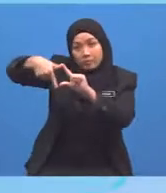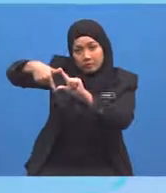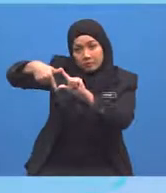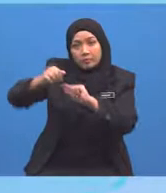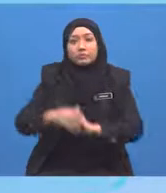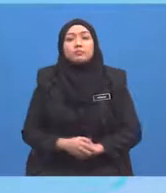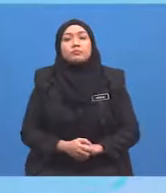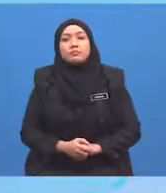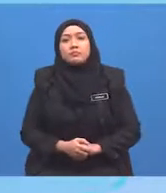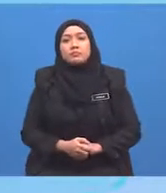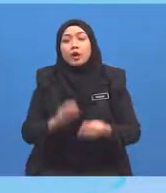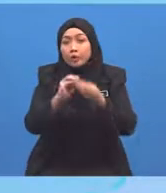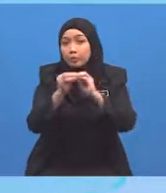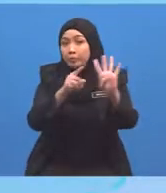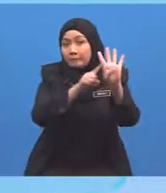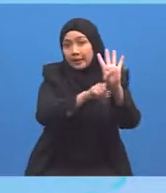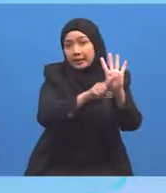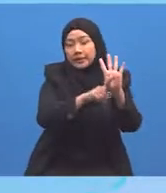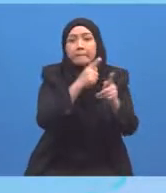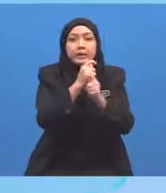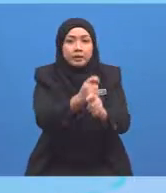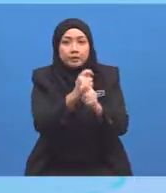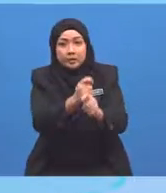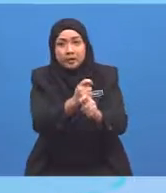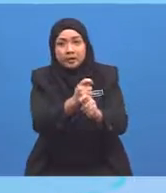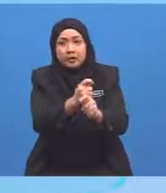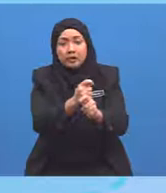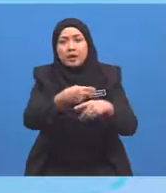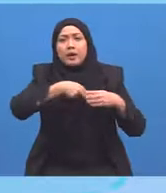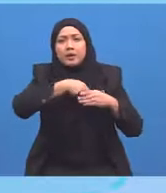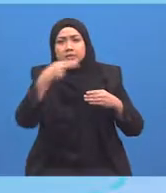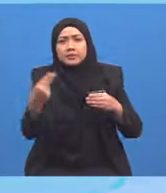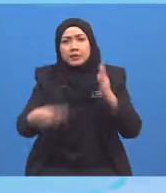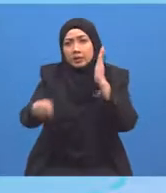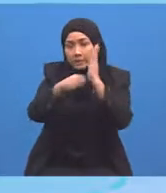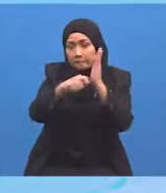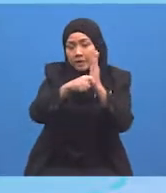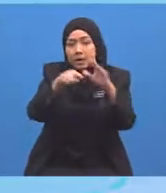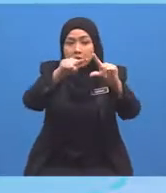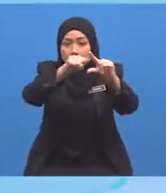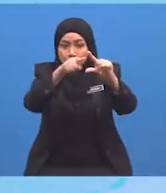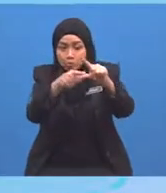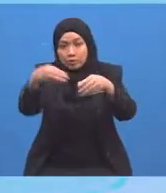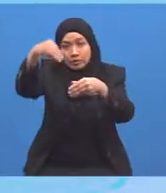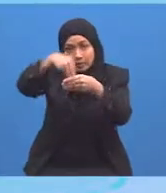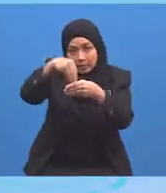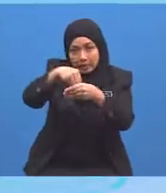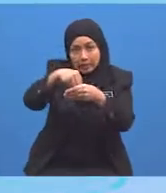terakhir adalah menentukan hasil tambah sudut